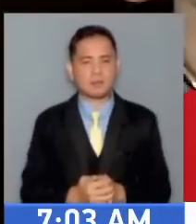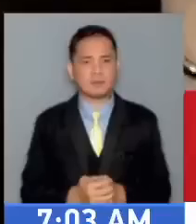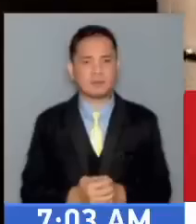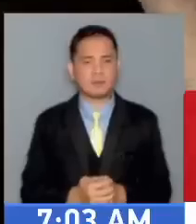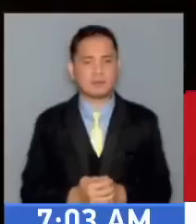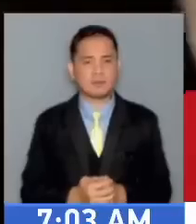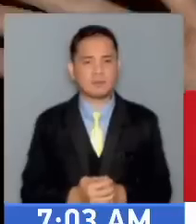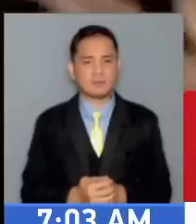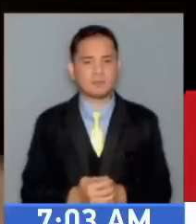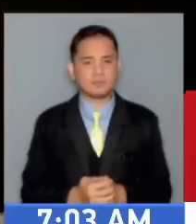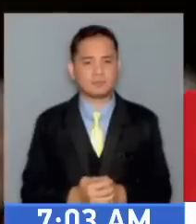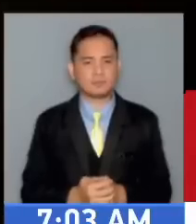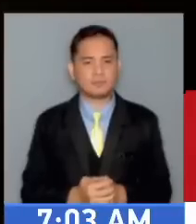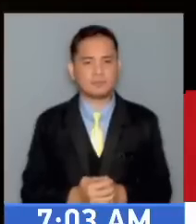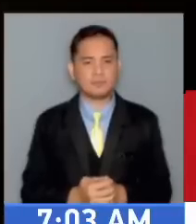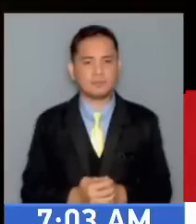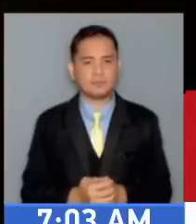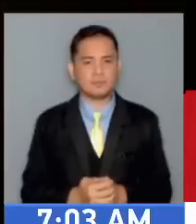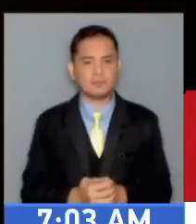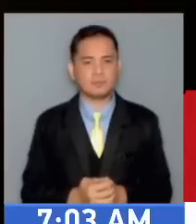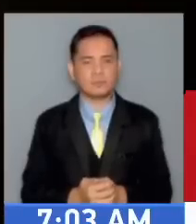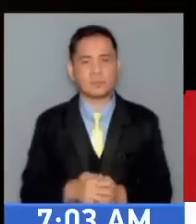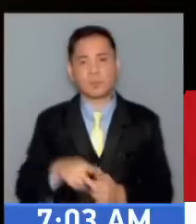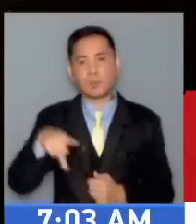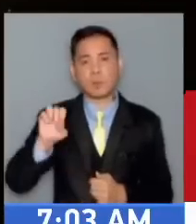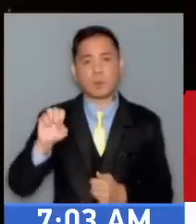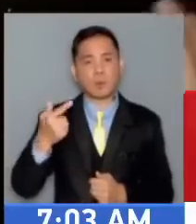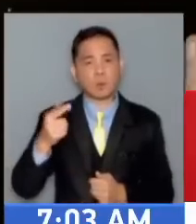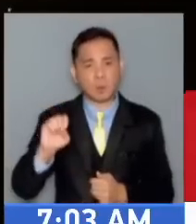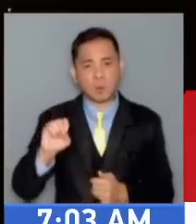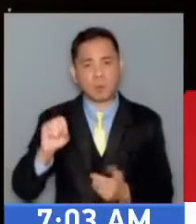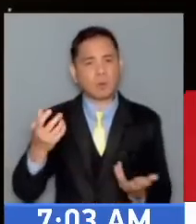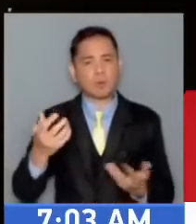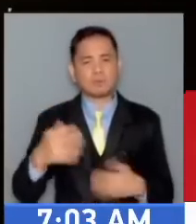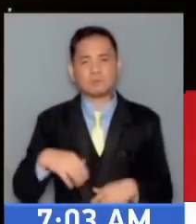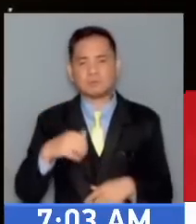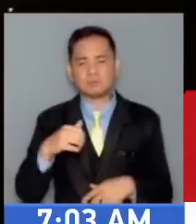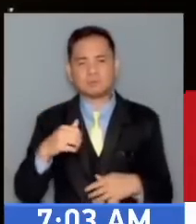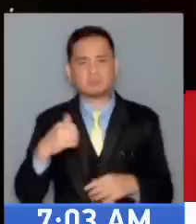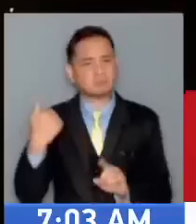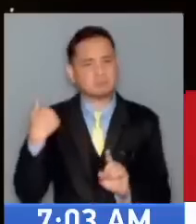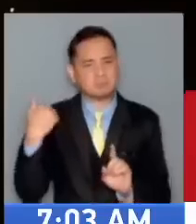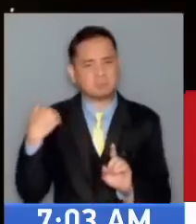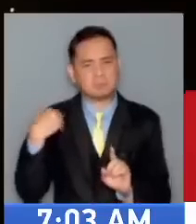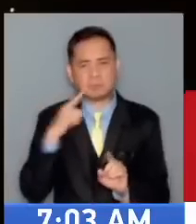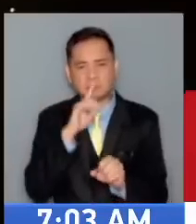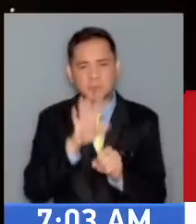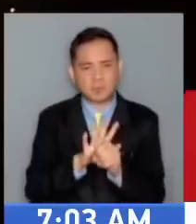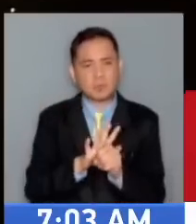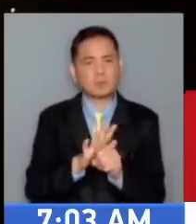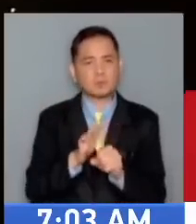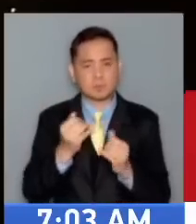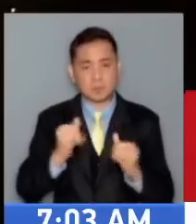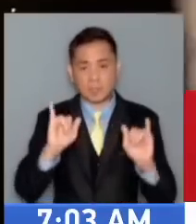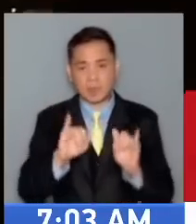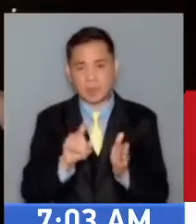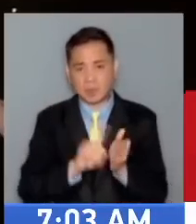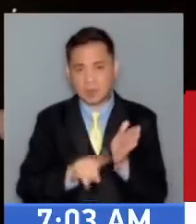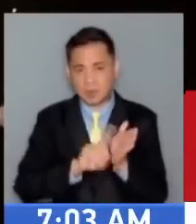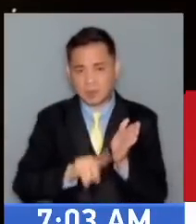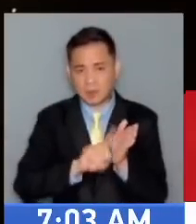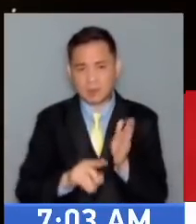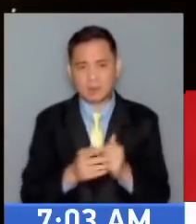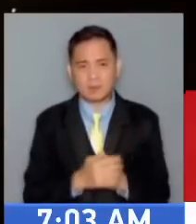yung sinasabi mo, kung pogo, iniimbestigan pa, ang hinahanap natin dyan is kami on our part is yung